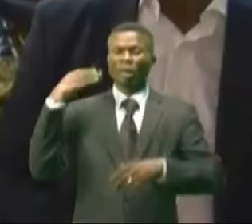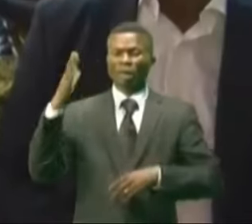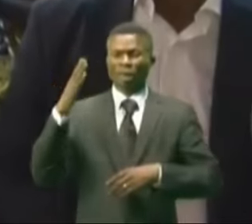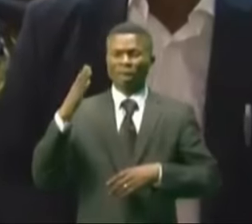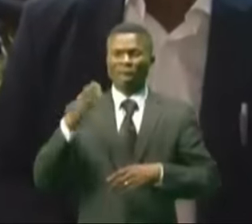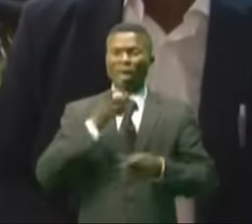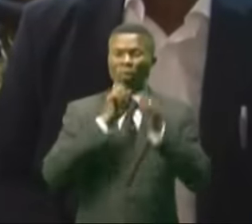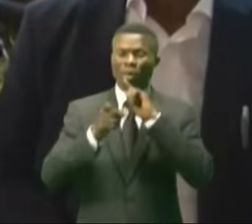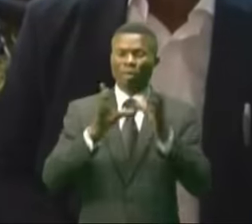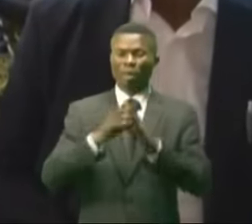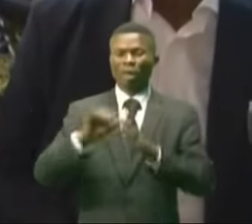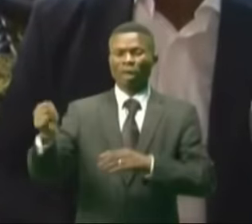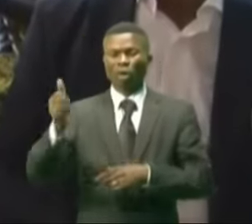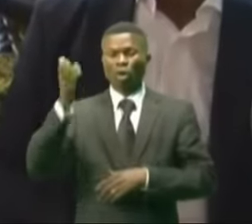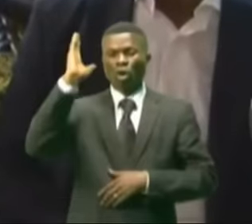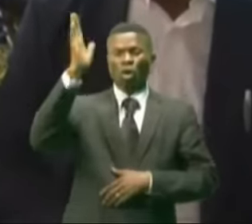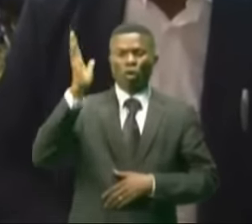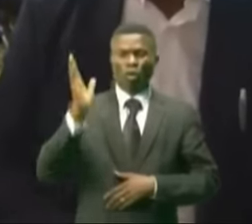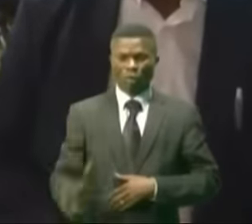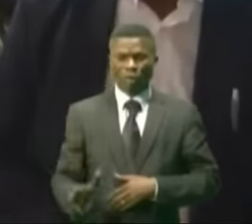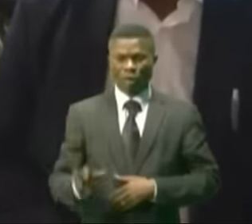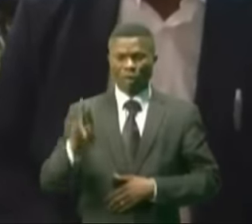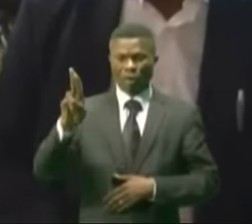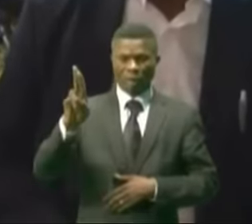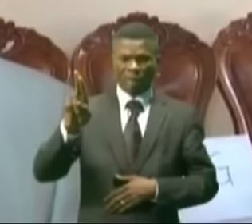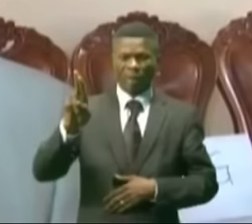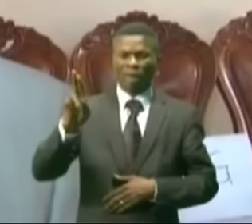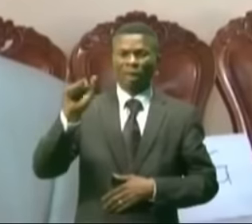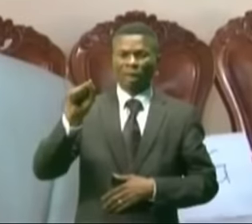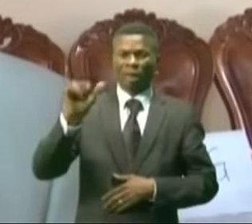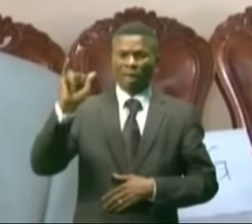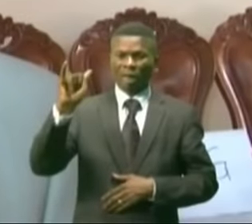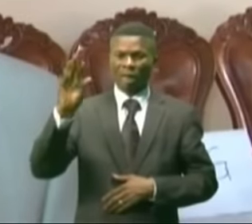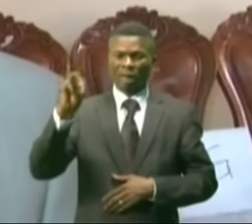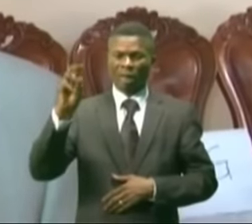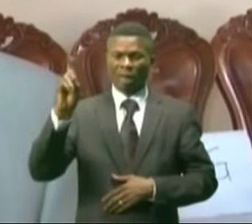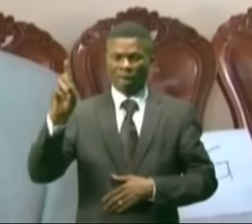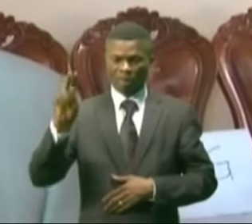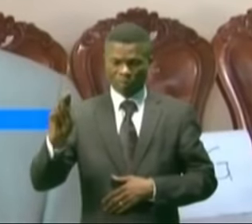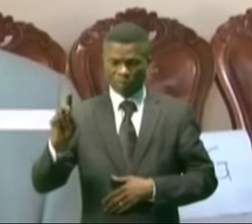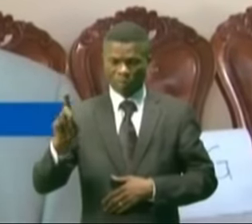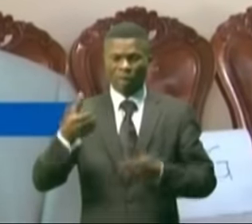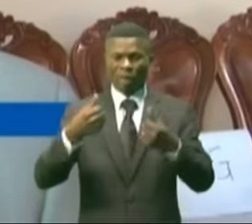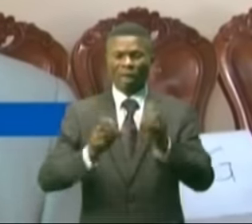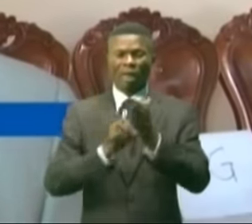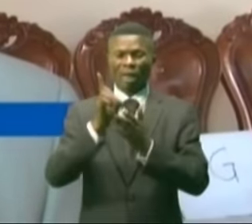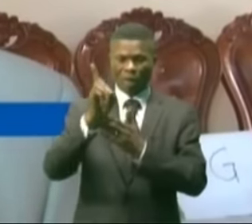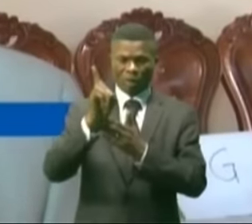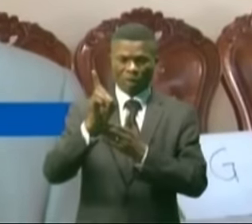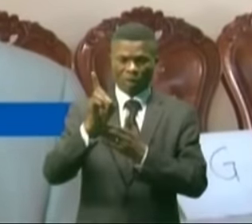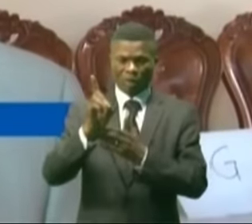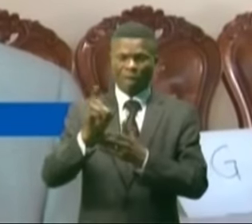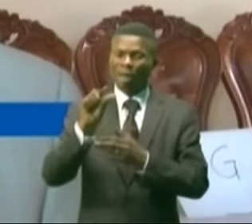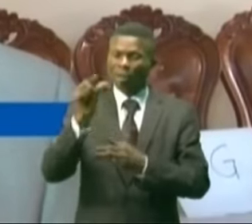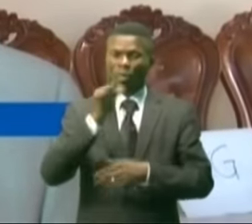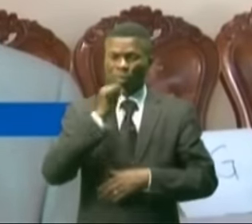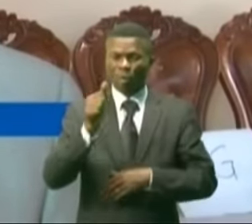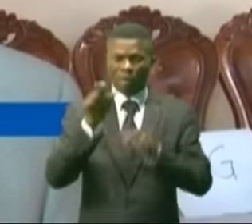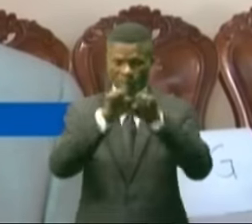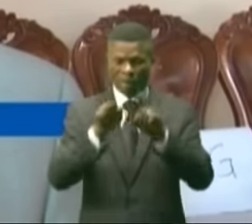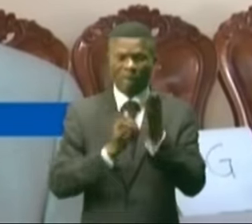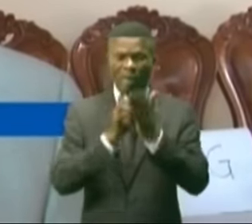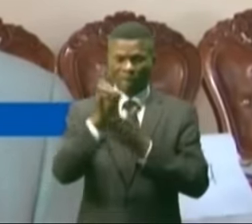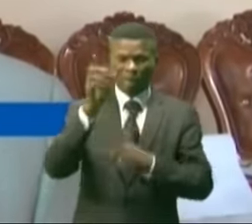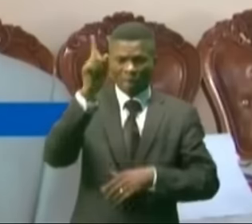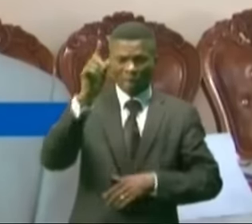abordé par un autre conférencier, Raymond Yumba. Le marché public reste un levier non des moindres pour le développement